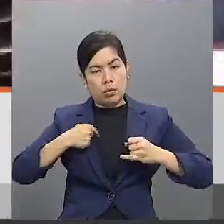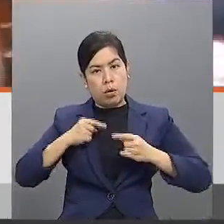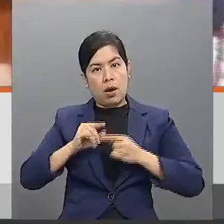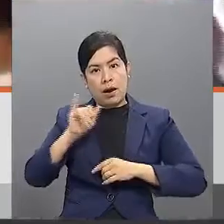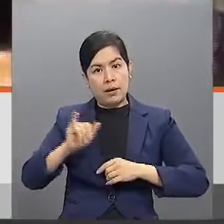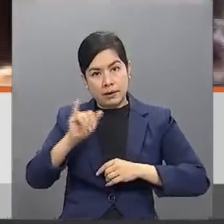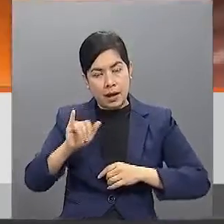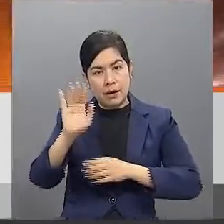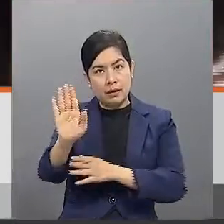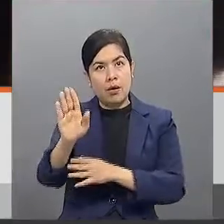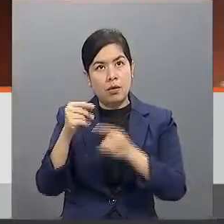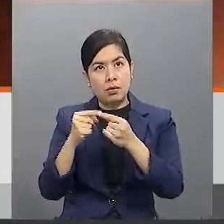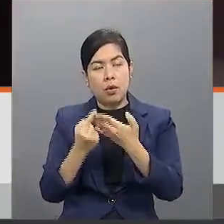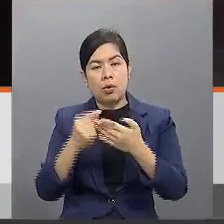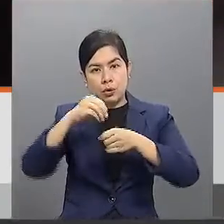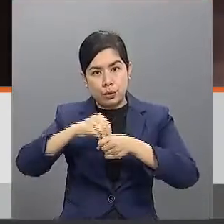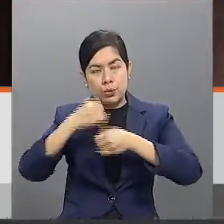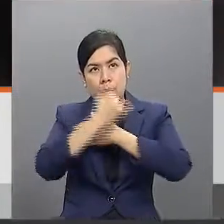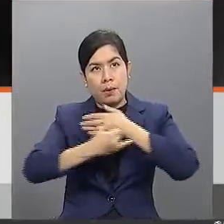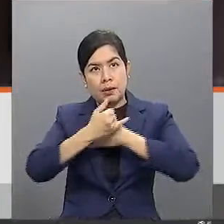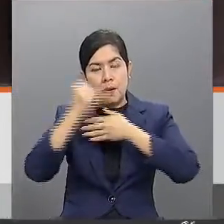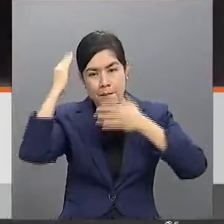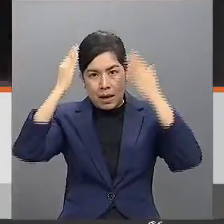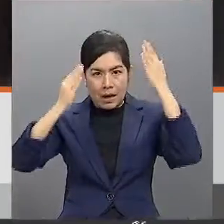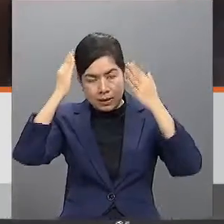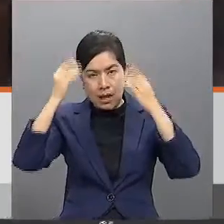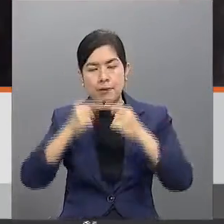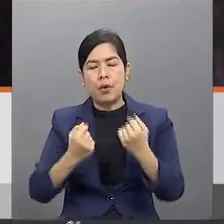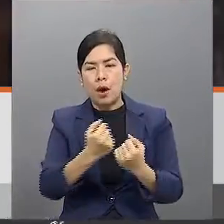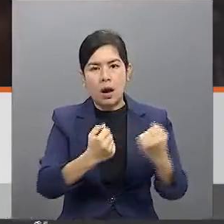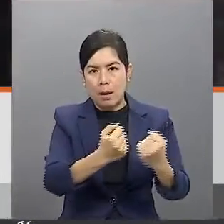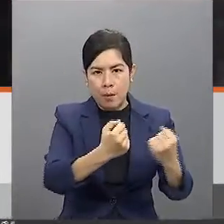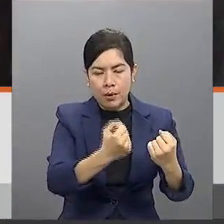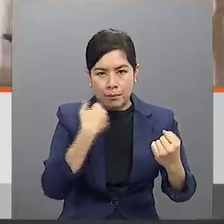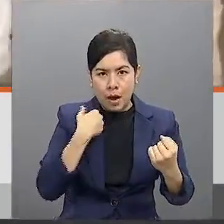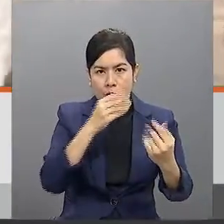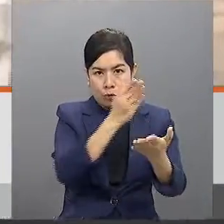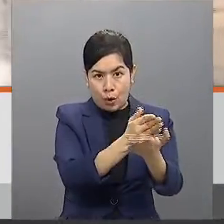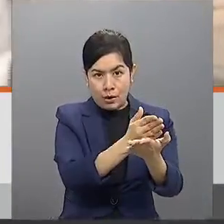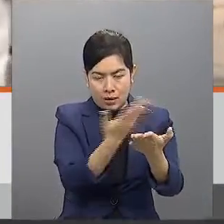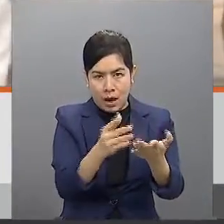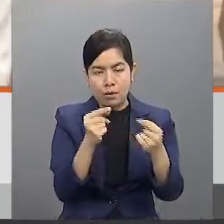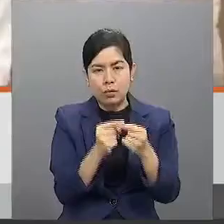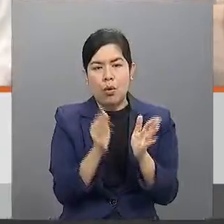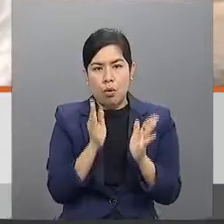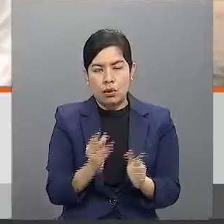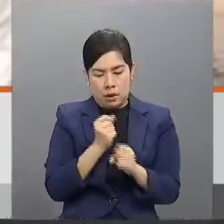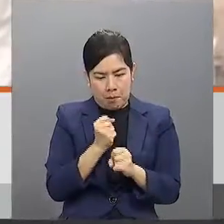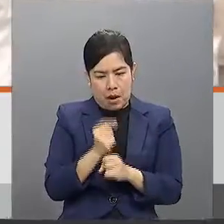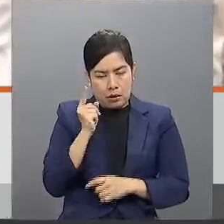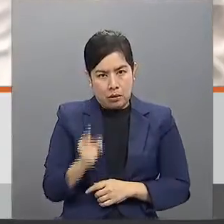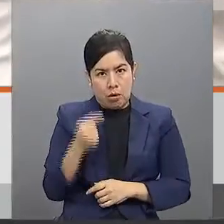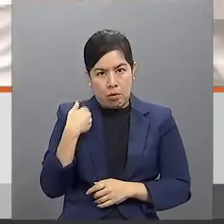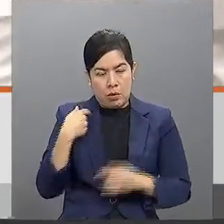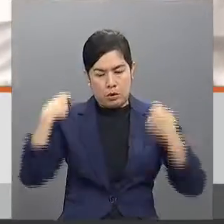านหลังจากนั้นจะให้เจ้าหน้าที่สวมชุดป้องกันไวรัสหรือ PPE ไปรับหน้าด่านมาเลเซียและเมื่อมาถึงบริเวณด่านพรม